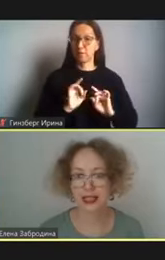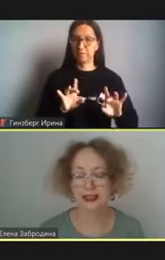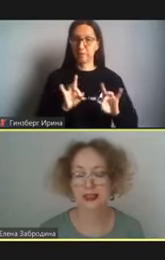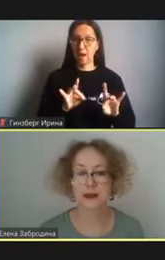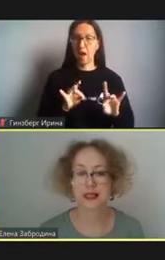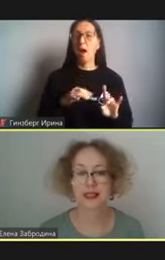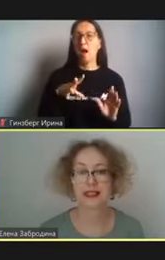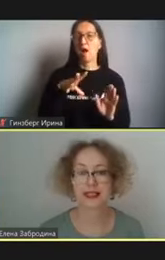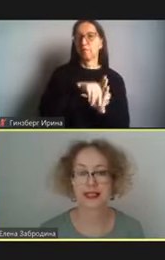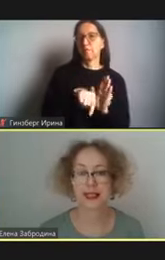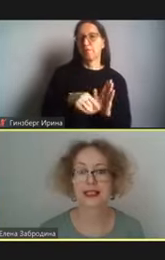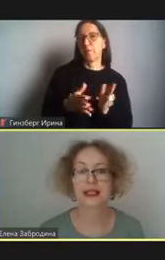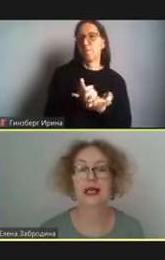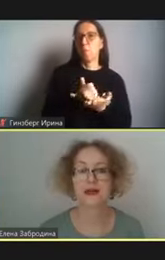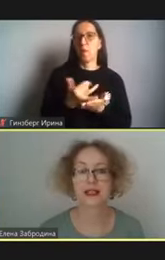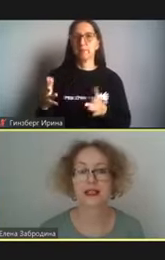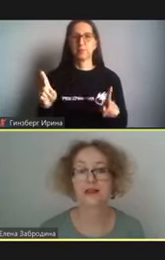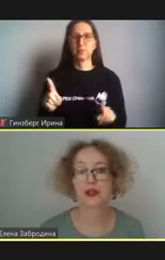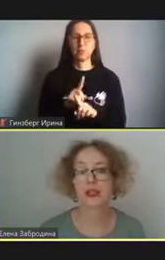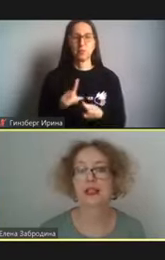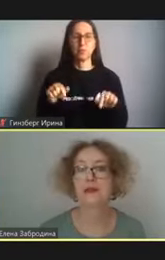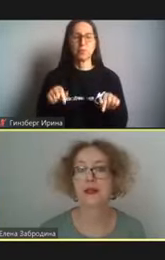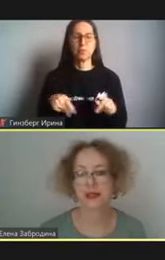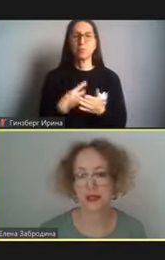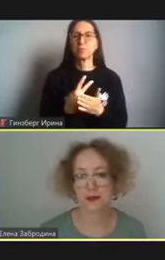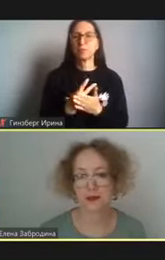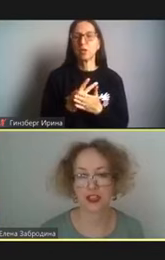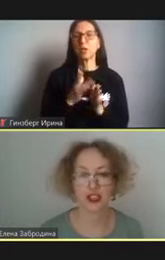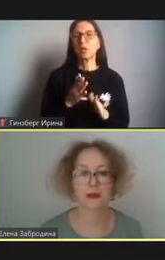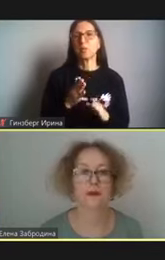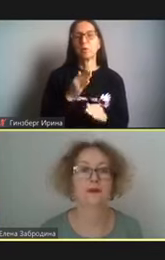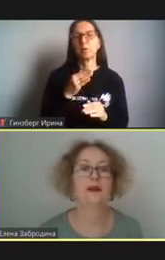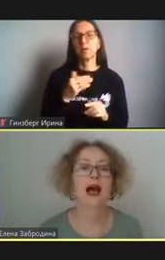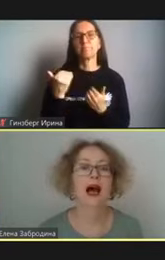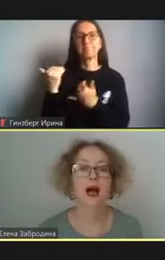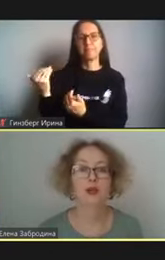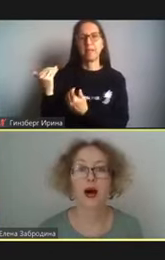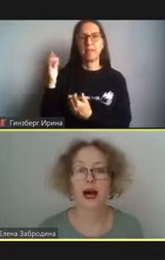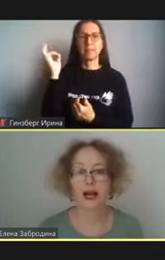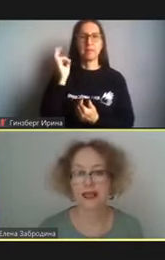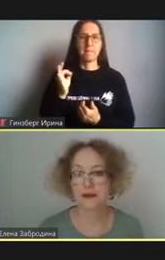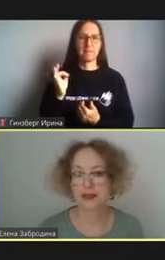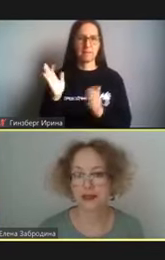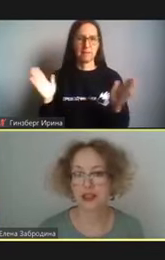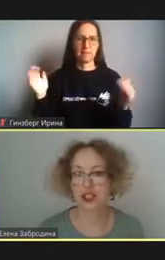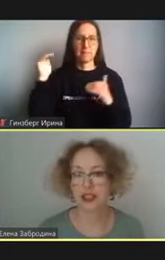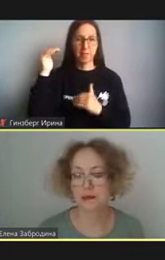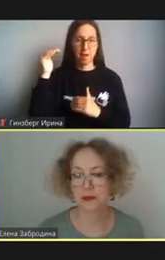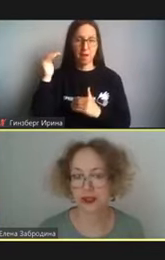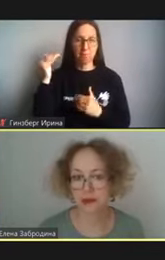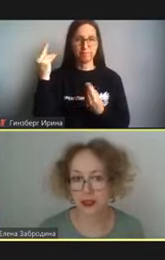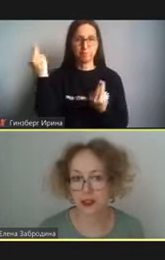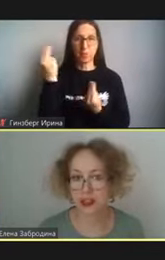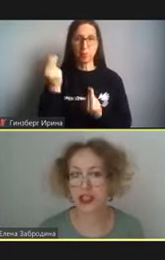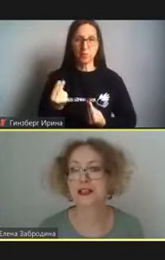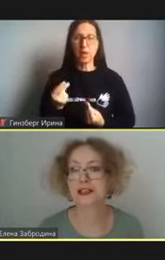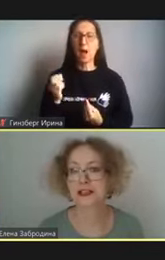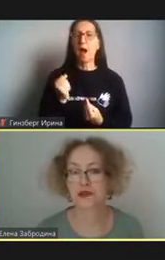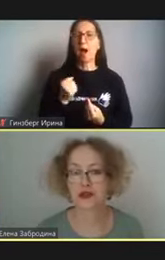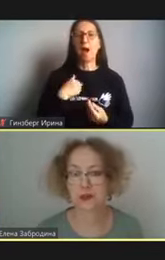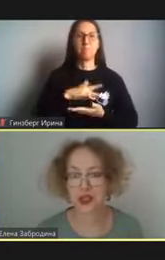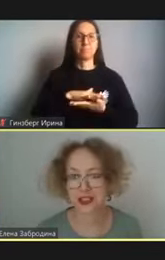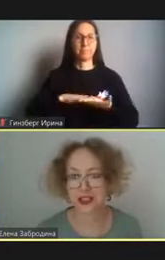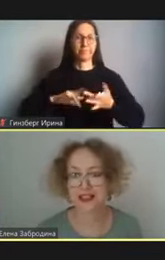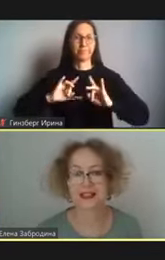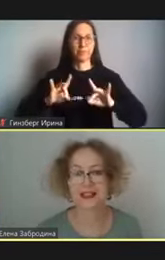нашей коллекции 15-е столетие представлено только немецкими вещами. Ну, а когда мы с вами продолжали